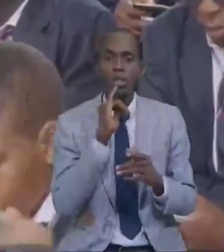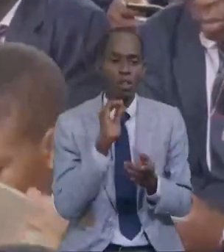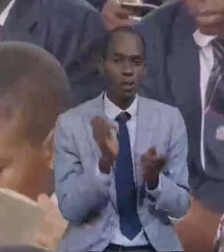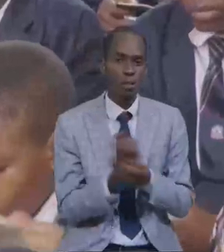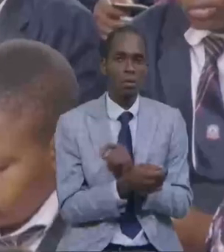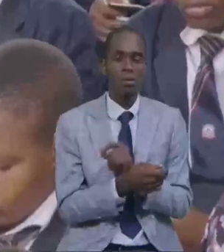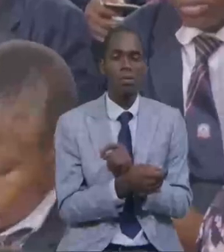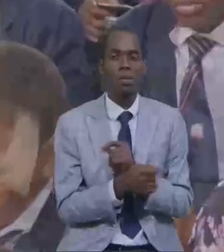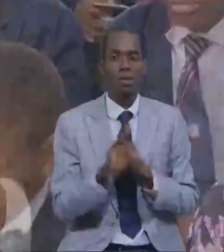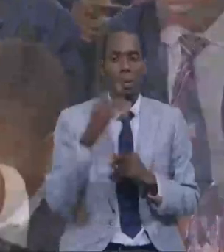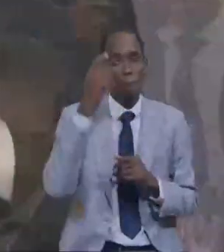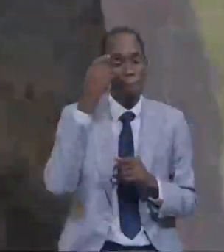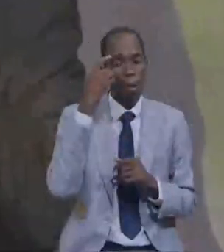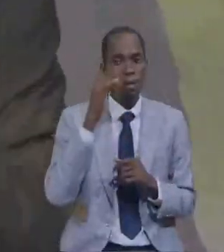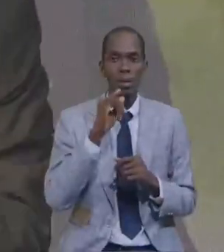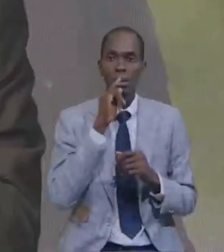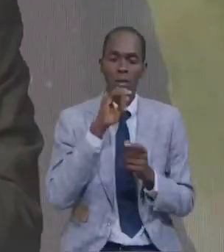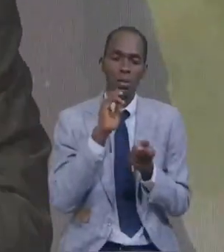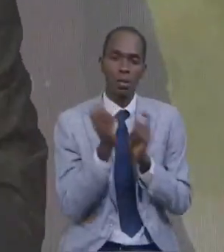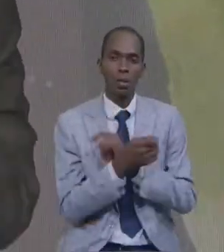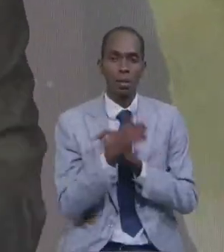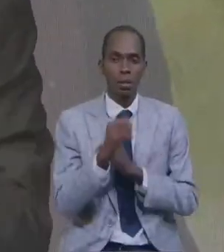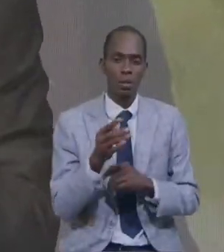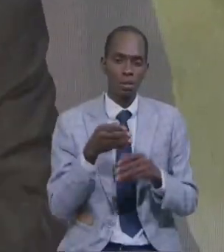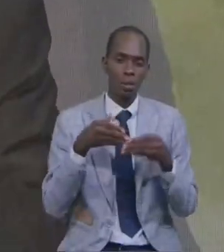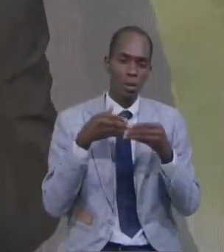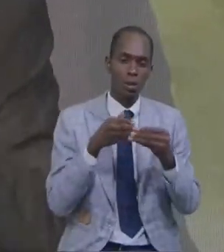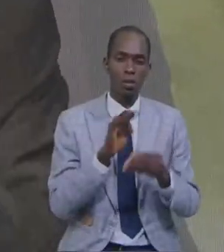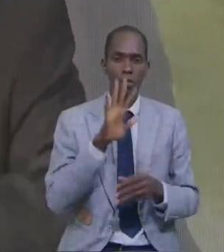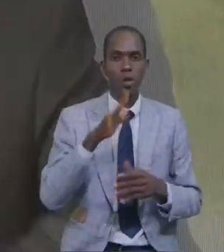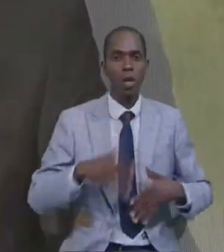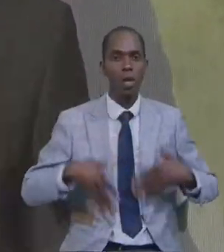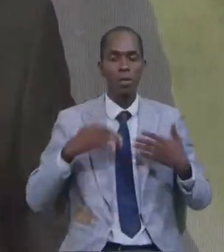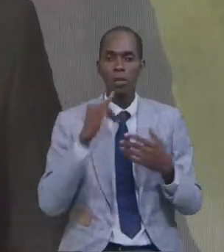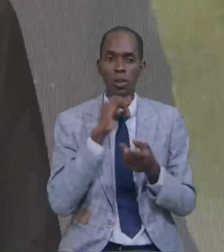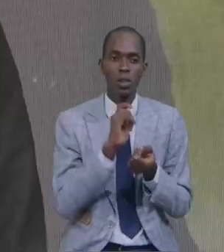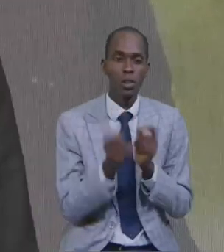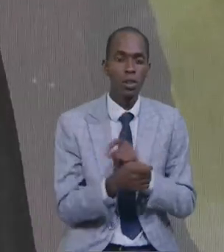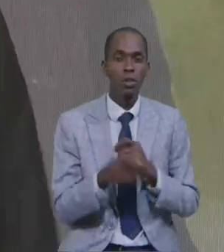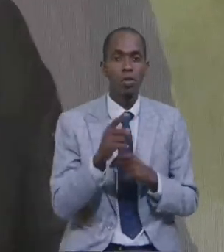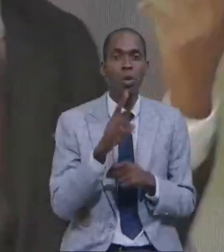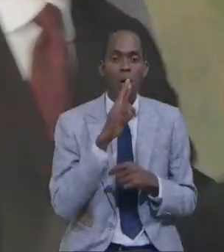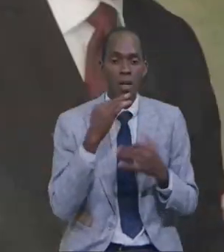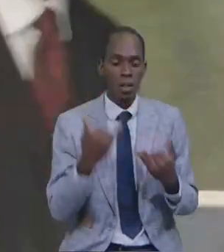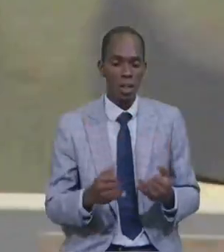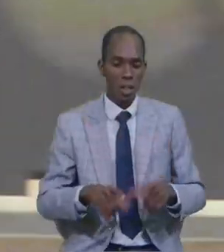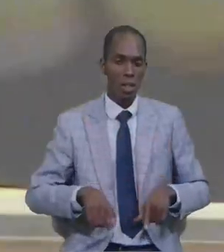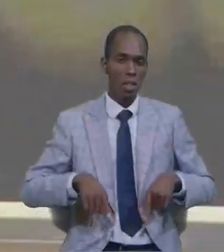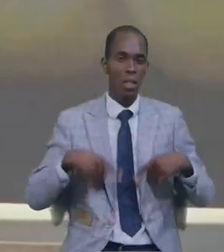vis maintenant tel que Christ vivra si Christ était sur terre.